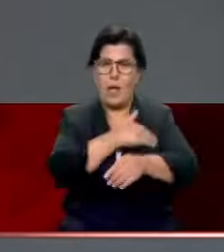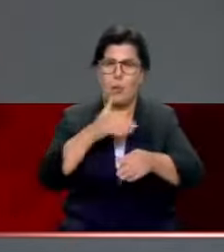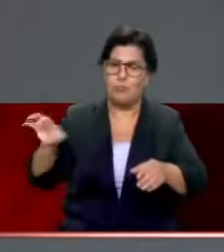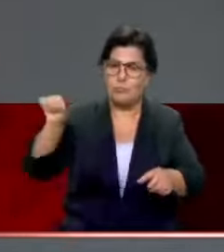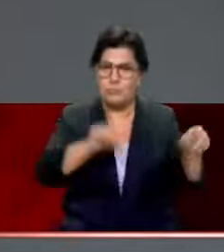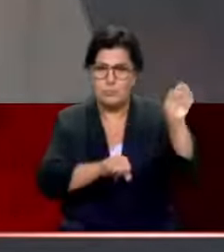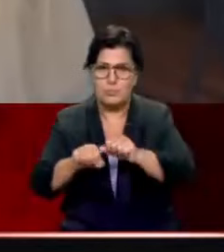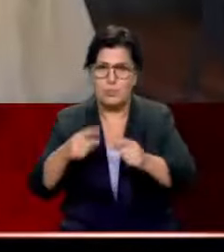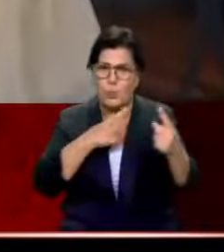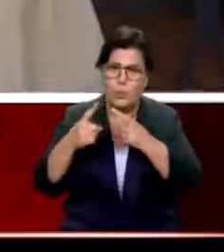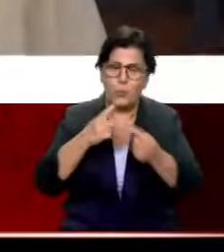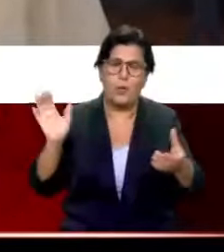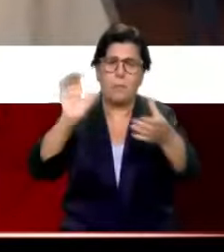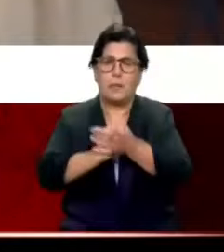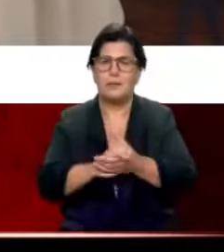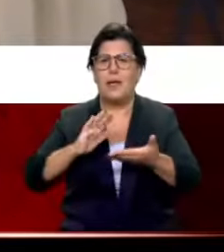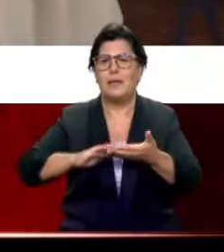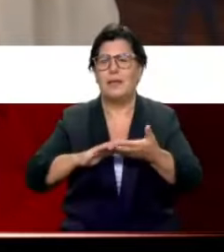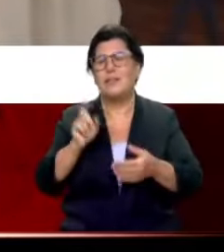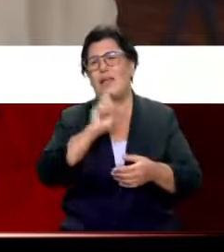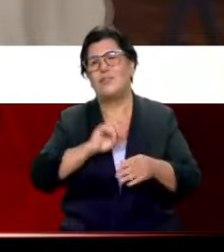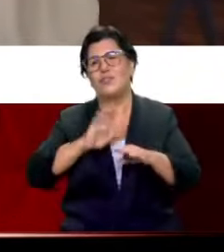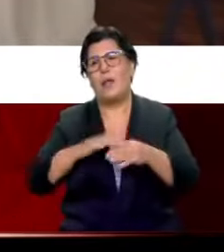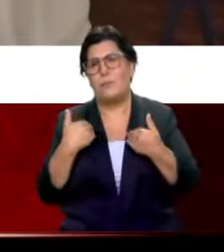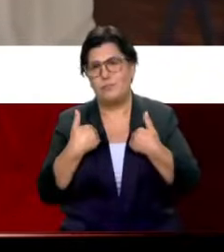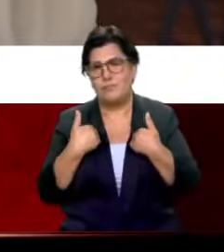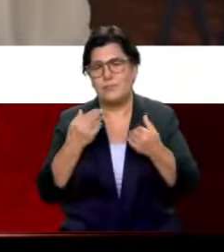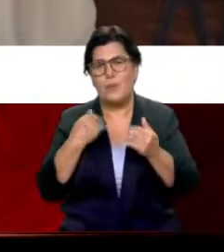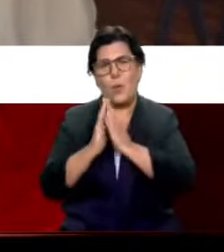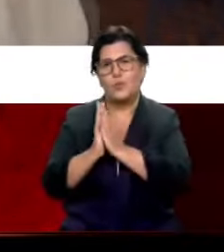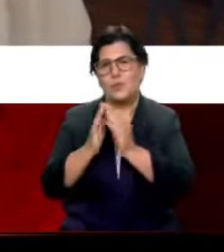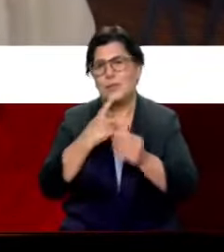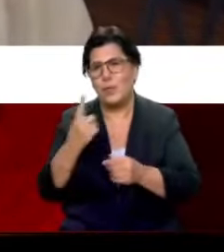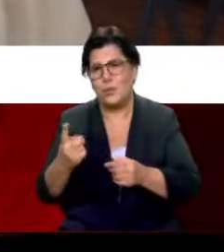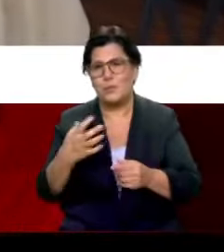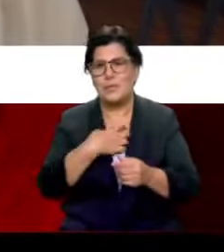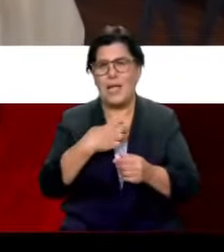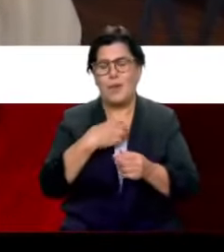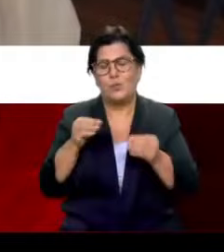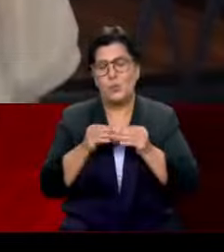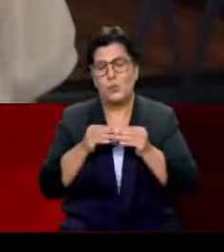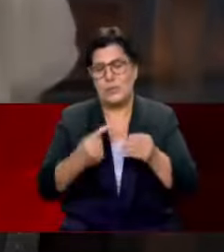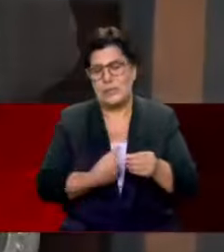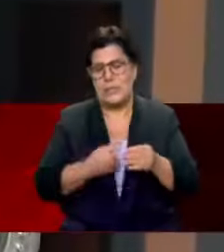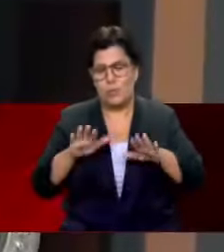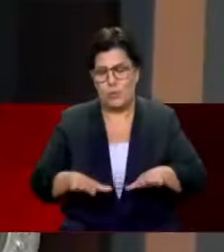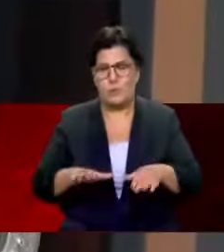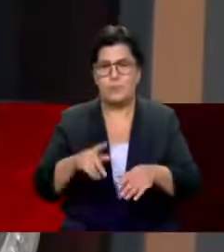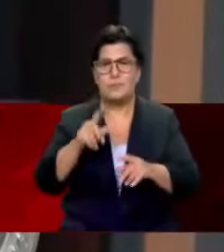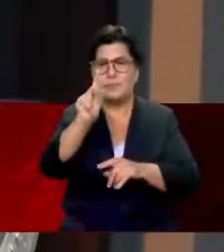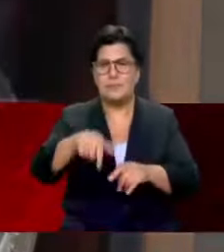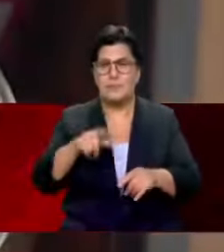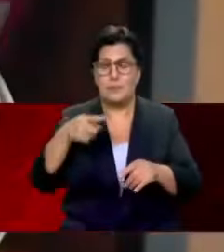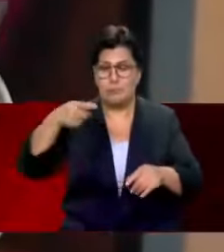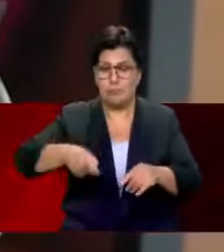girmesiyle barıştı arkadaşıma bir yanlışlık yaptım özür diliyorum Kendimi suçlu hissediyorum Şu anda ve inanç